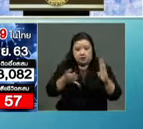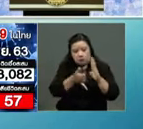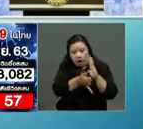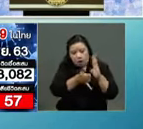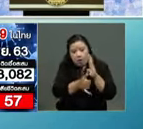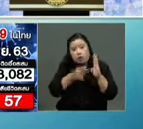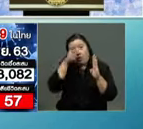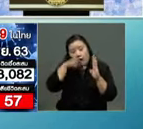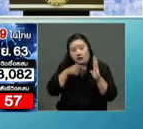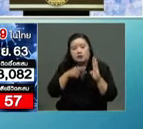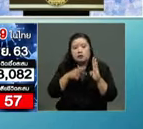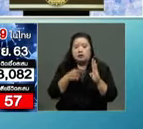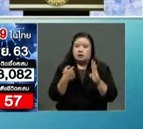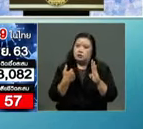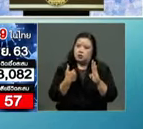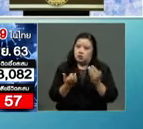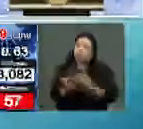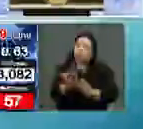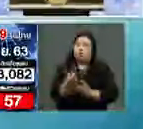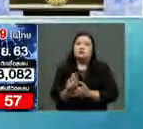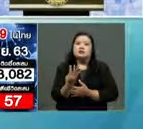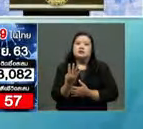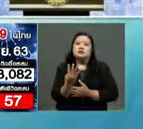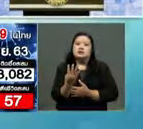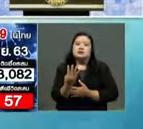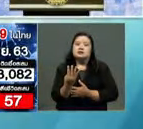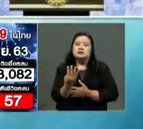คนนะครับผ่านทางด้านหน้าด่านของทางเหลืออยู่4ด่านที่ 5